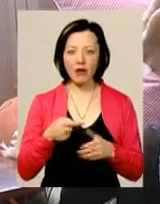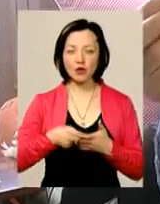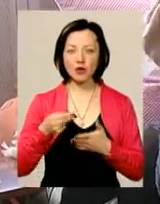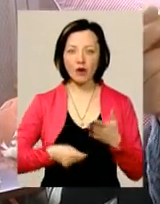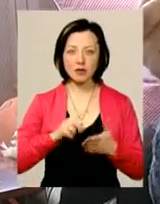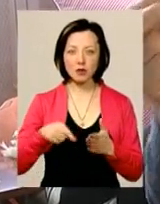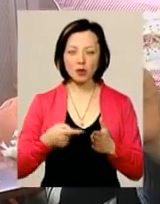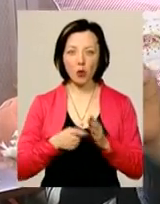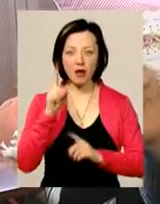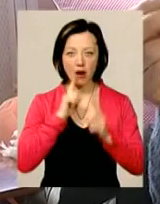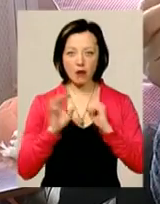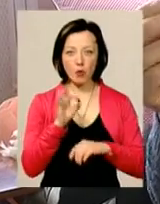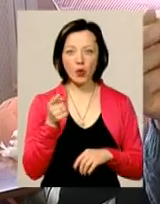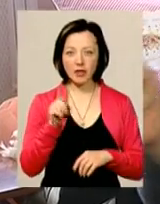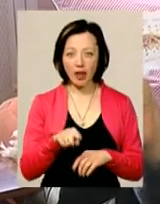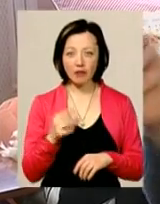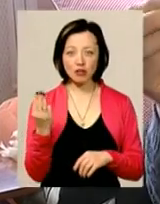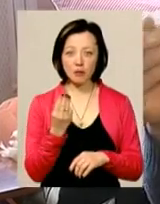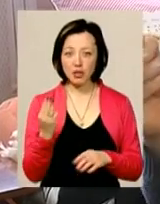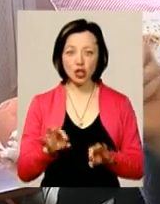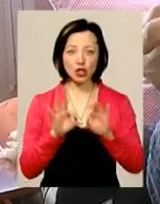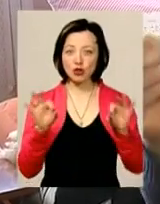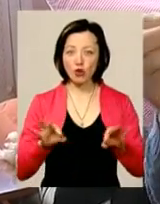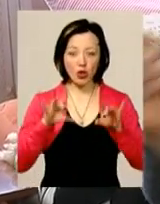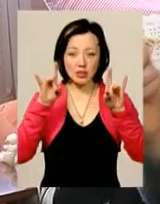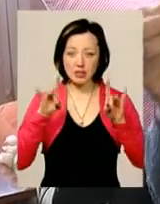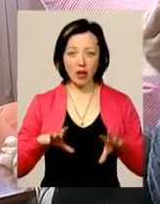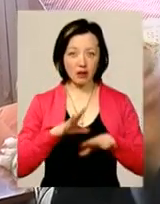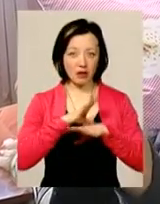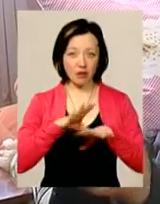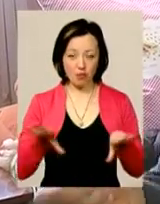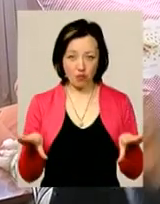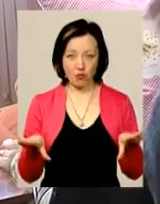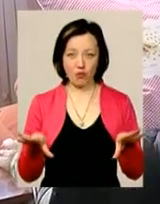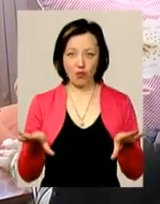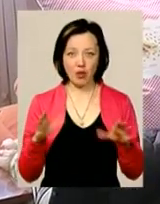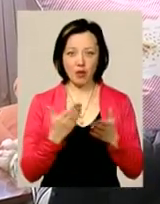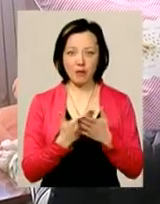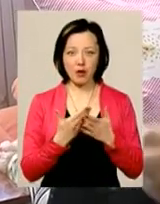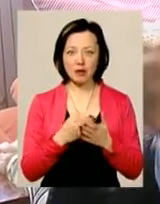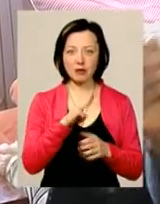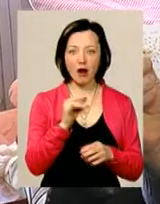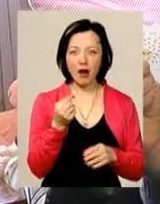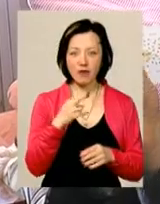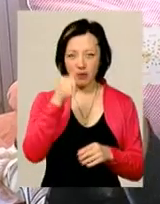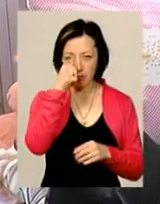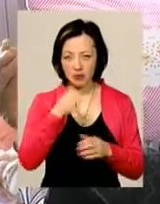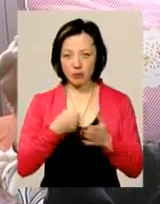з міської ради про те, що в Шепетівці не сталося форс-мажорних обставин з травня місяця